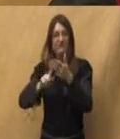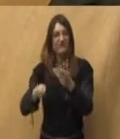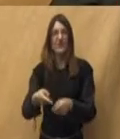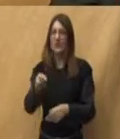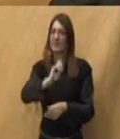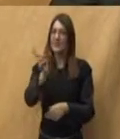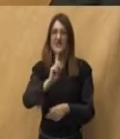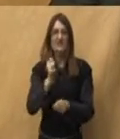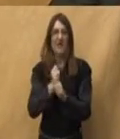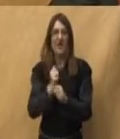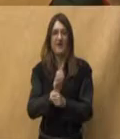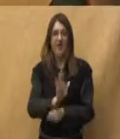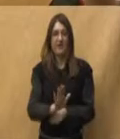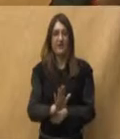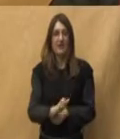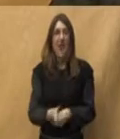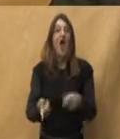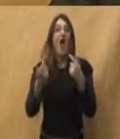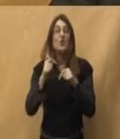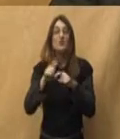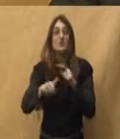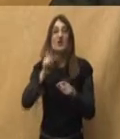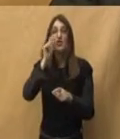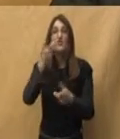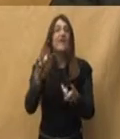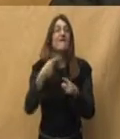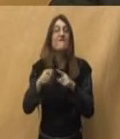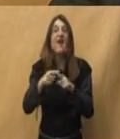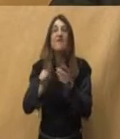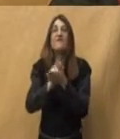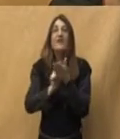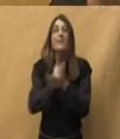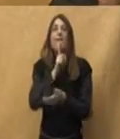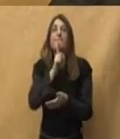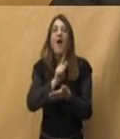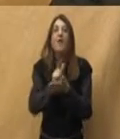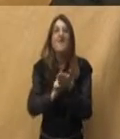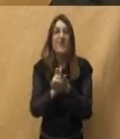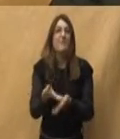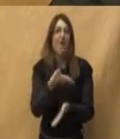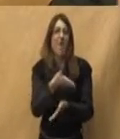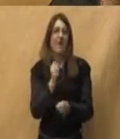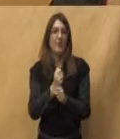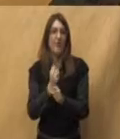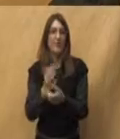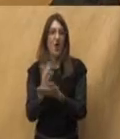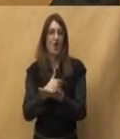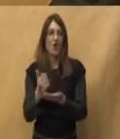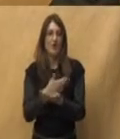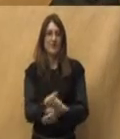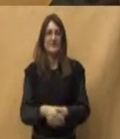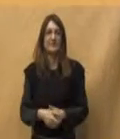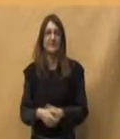ne bi trebalo upražnjavati. Ali zapravo ljudi u nedostatku vremena se služe svim mogućim stvarima, pa između ostalog i